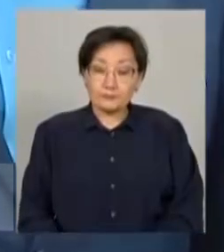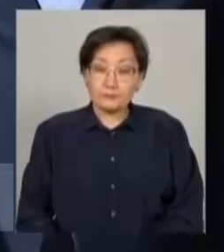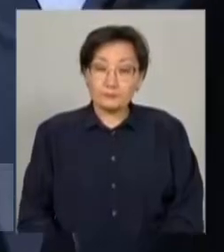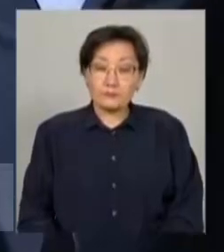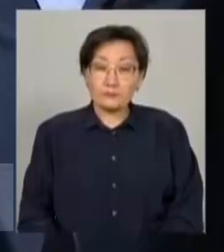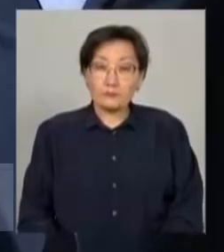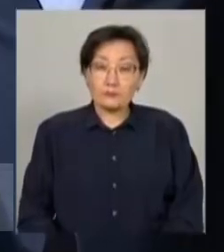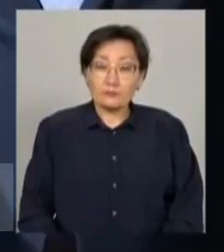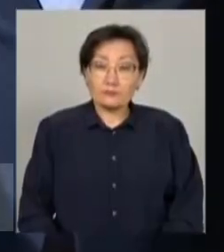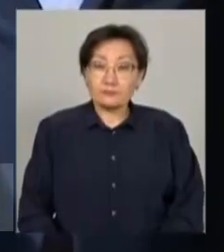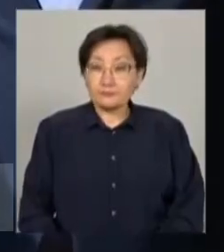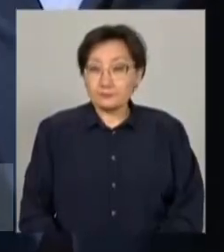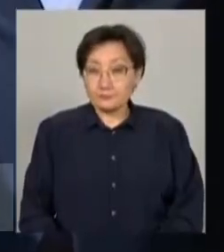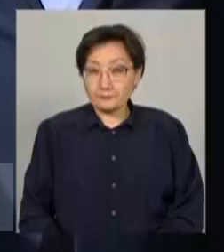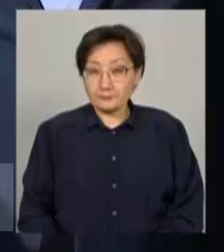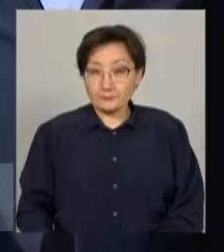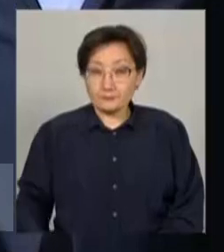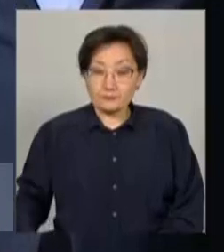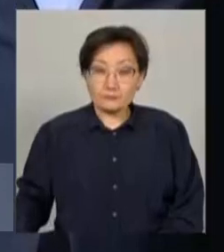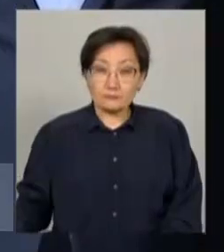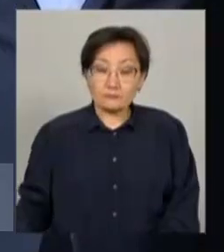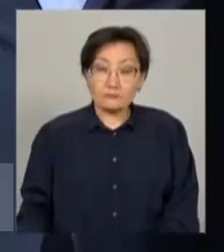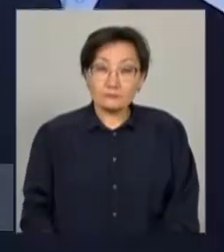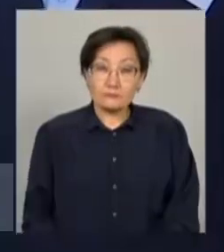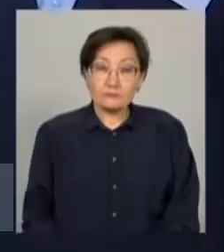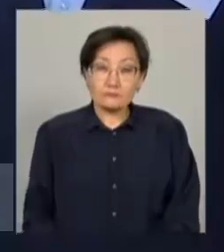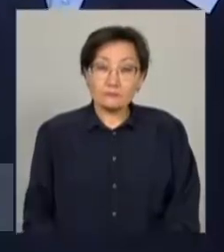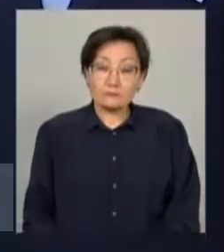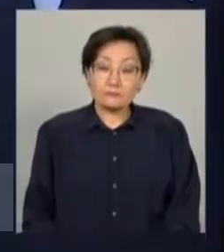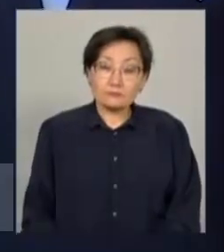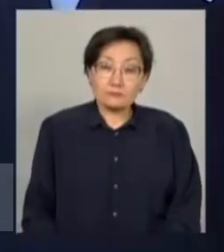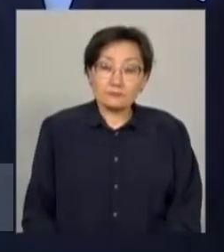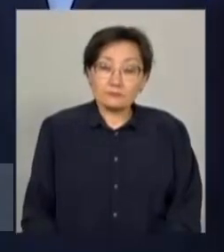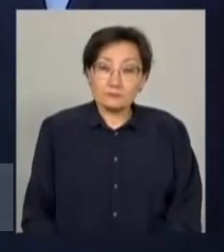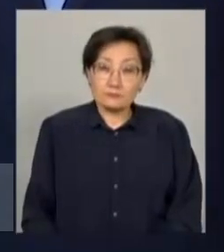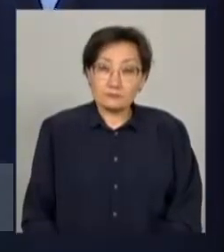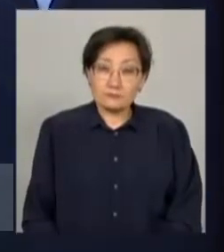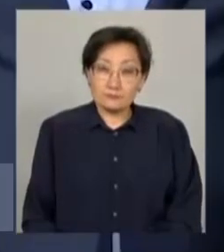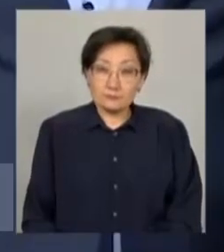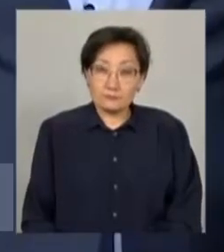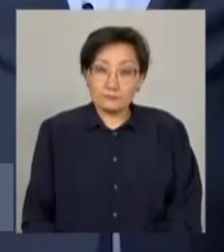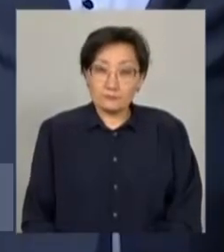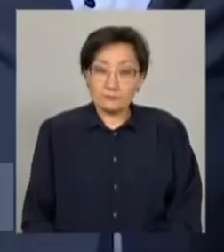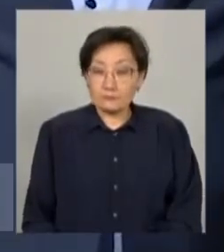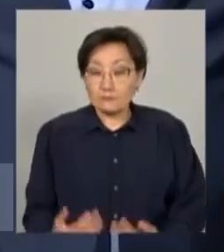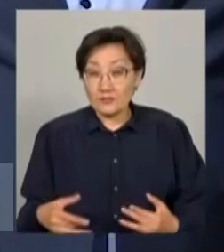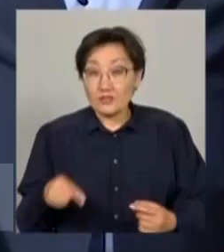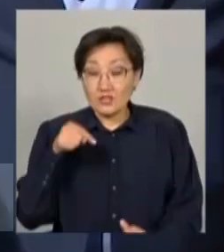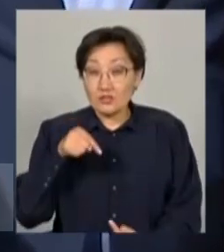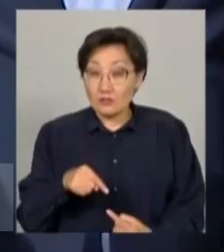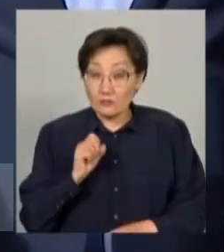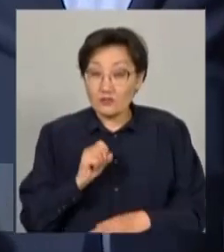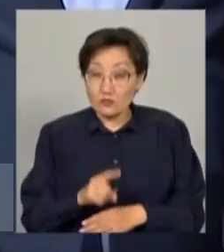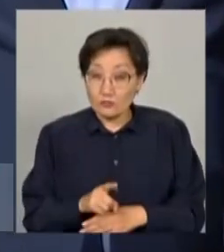В целом сельского хозяйства, то оно находится под неусыпным моим вниманием, как президента, правительство имеет соответствующее